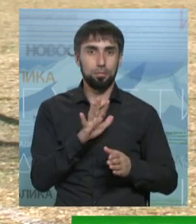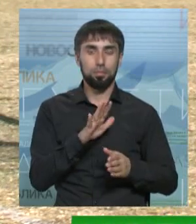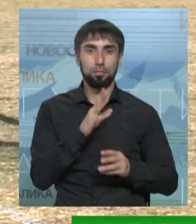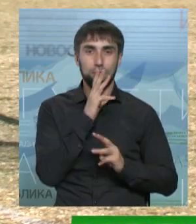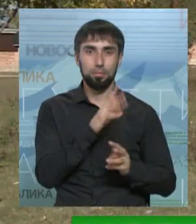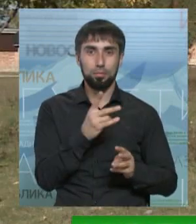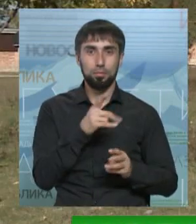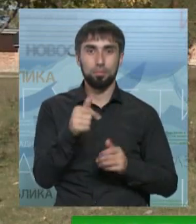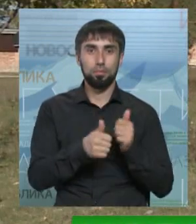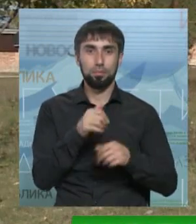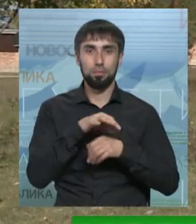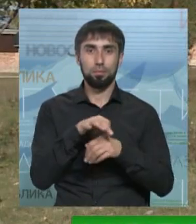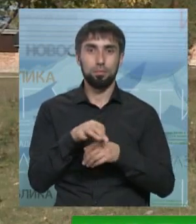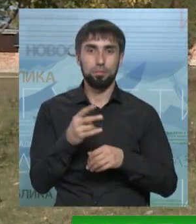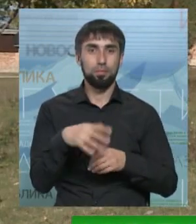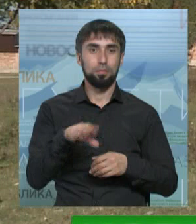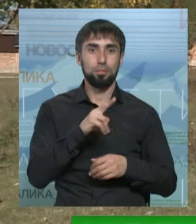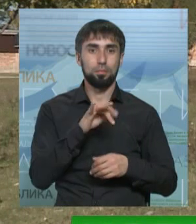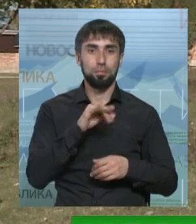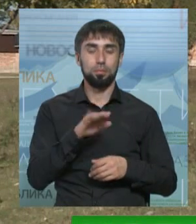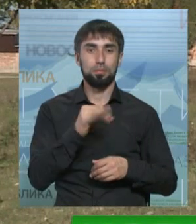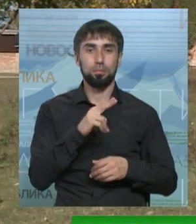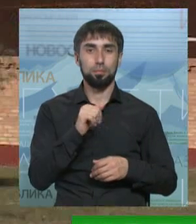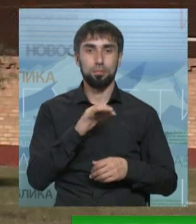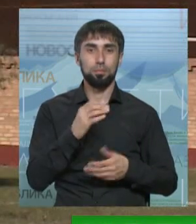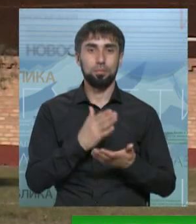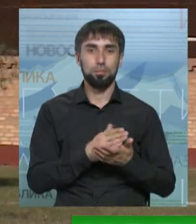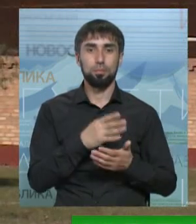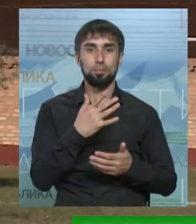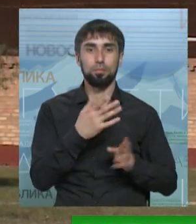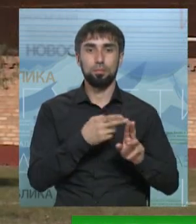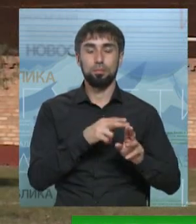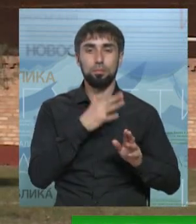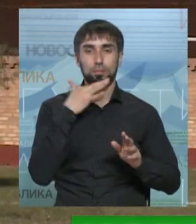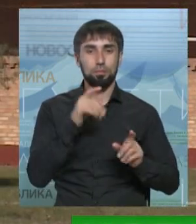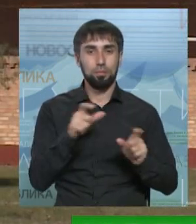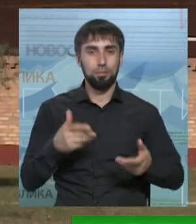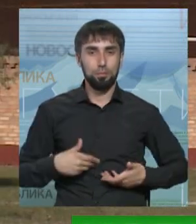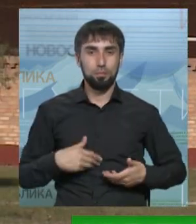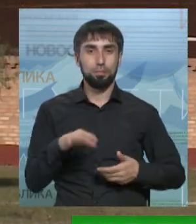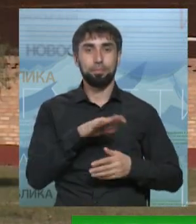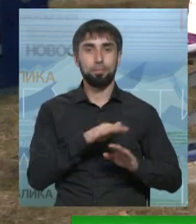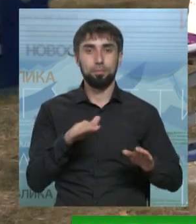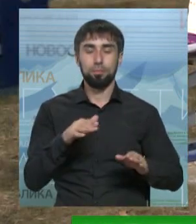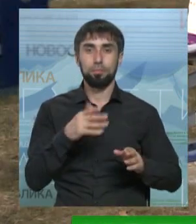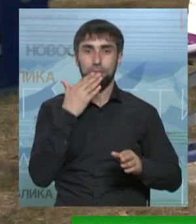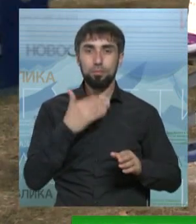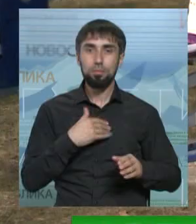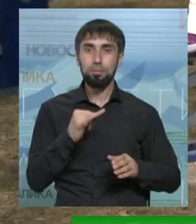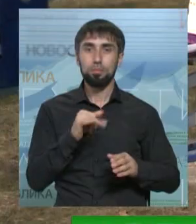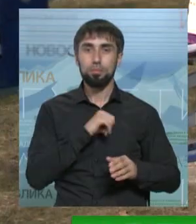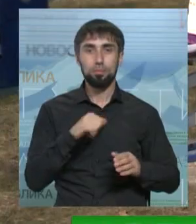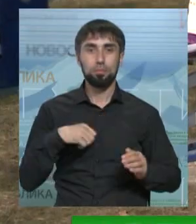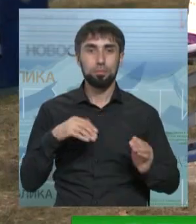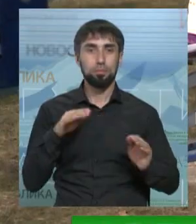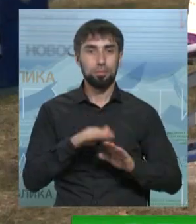кулу, где соревнования. Всего в Куртате и Дачном живут около 5000 человек. Спорт здешняя молодежь очень любит. Даже самые маленькие не